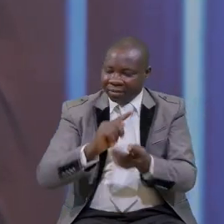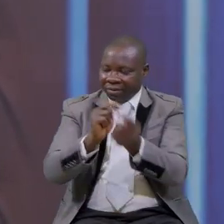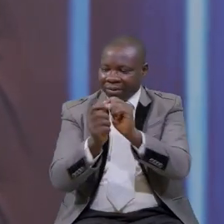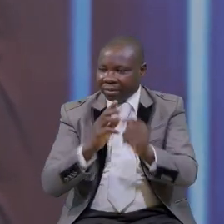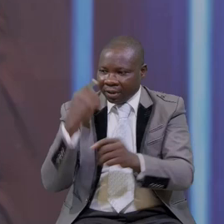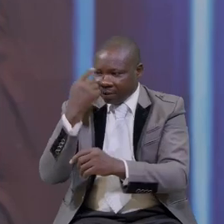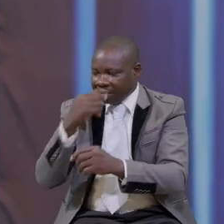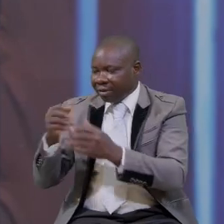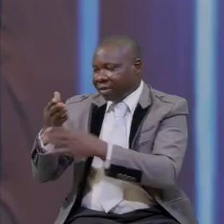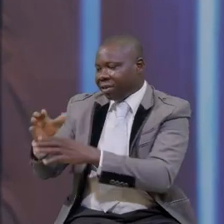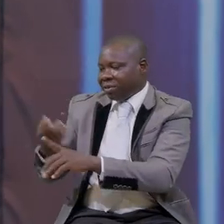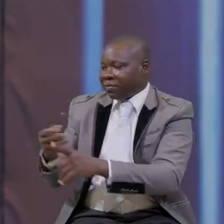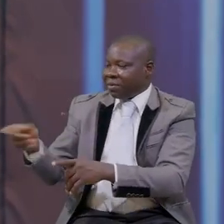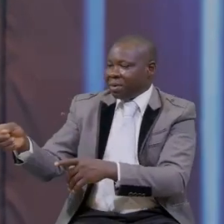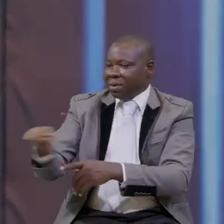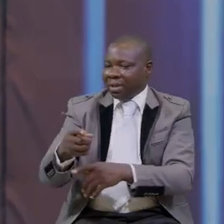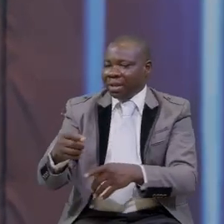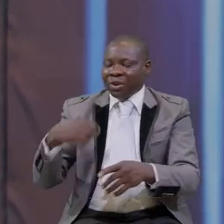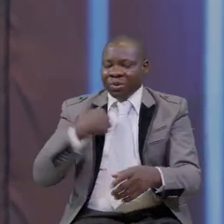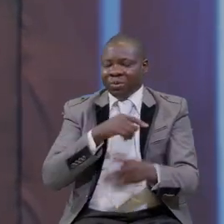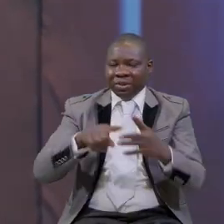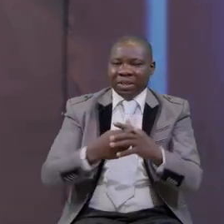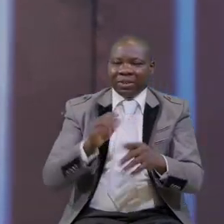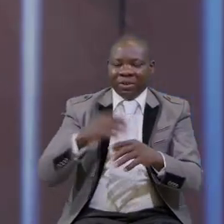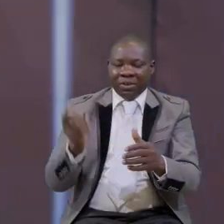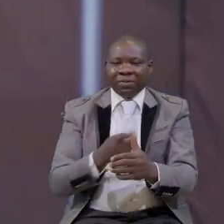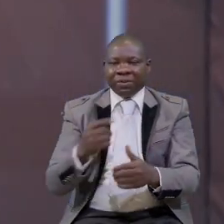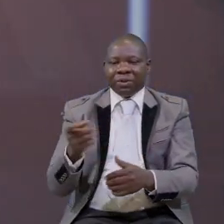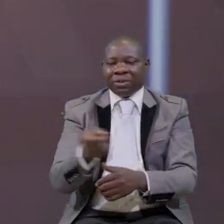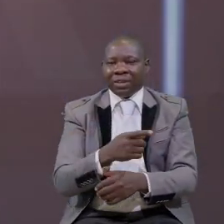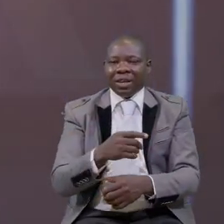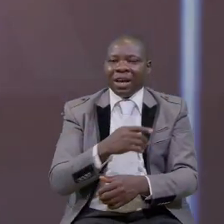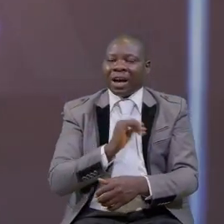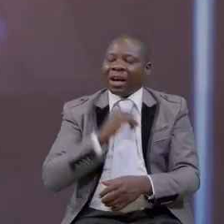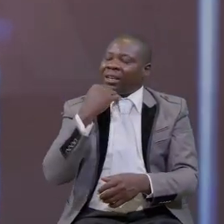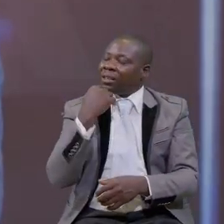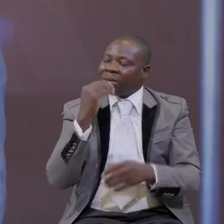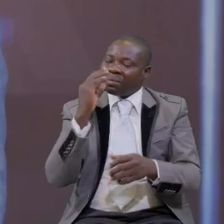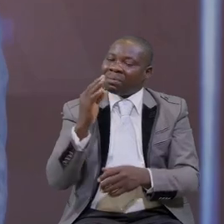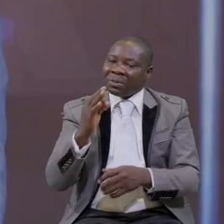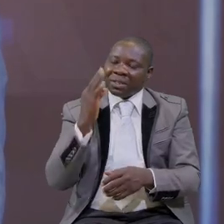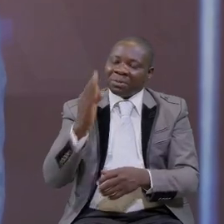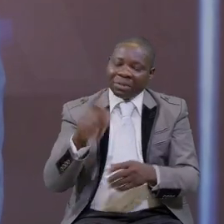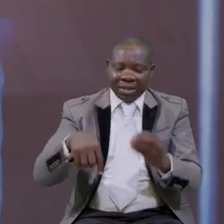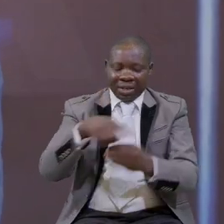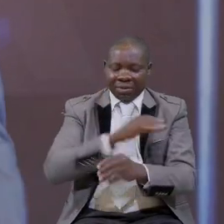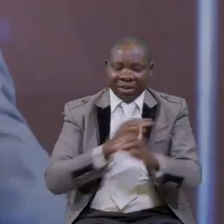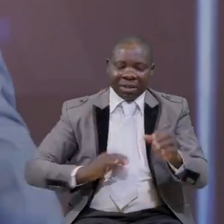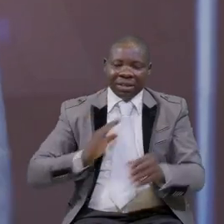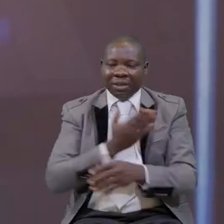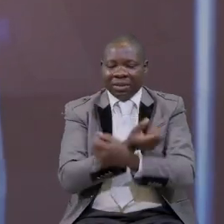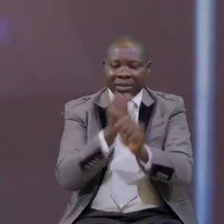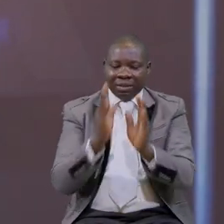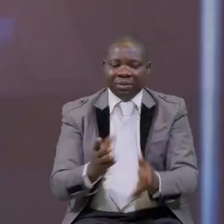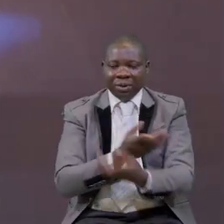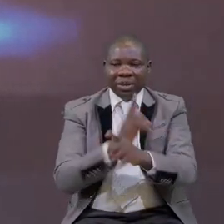Et nous avons commencé le premier jour. J'ai prêché sur Christ, le Sauveur. Il est notre libérateur.